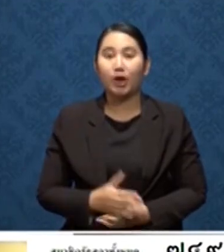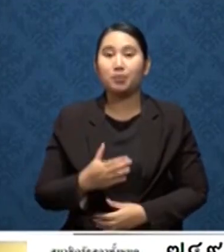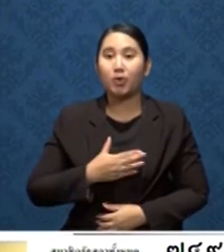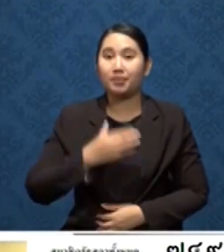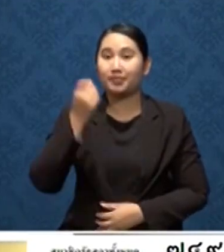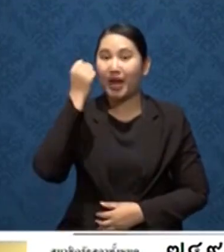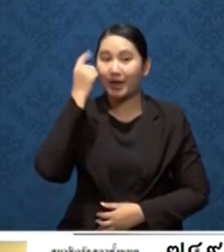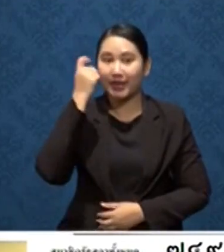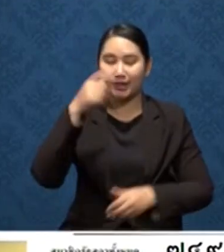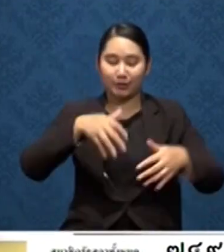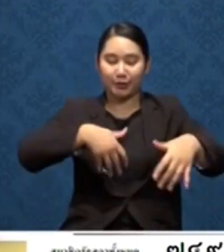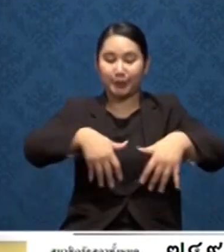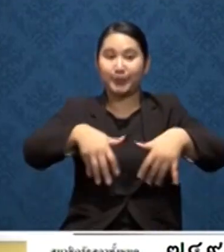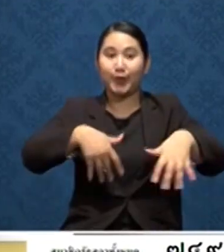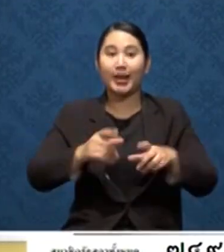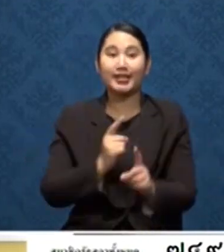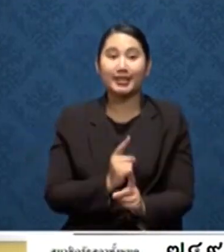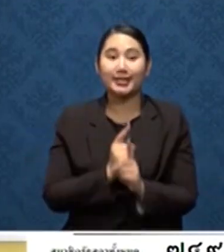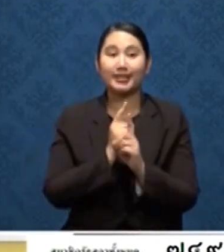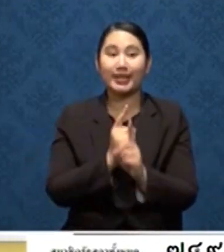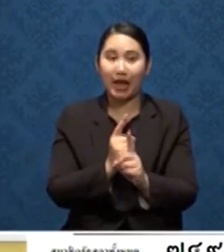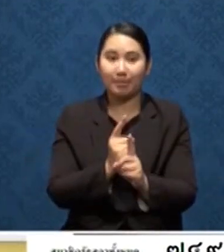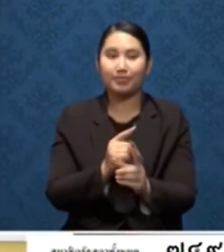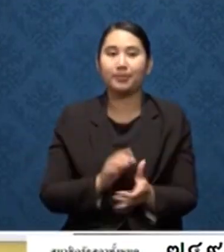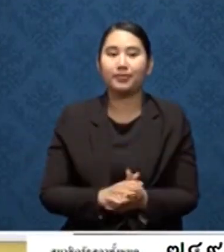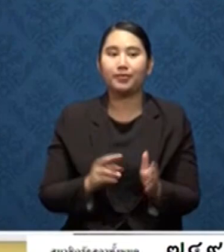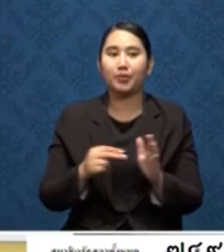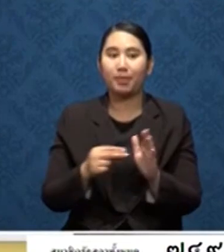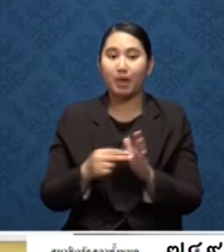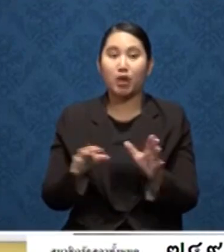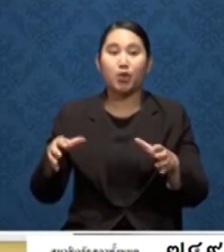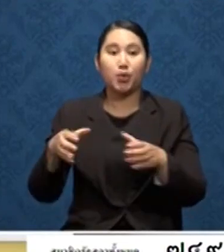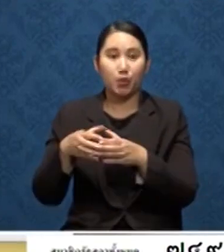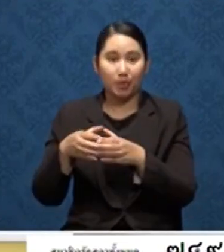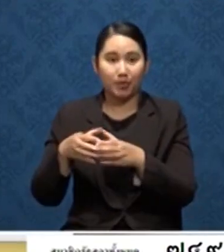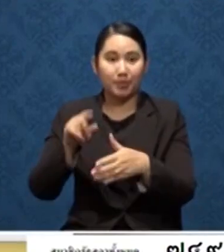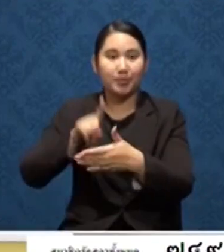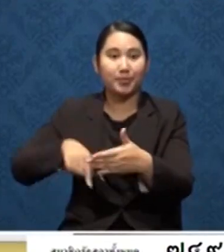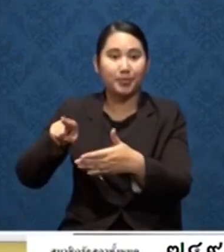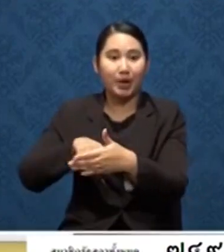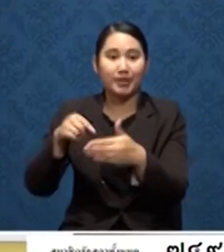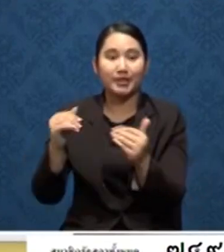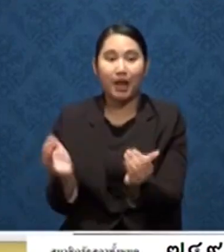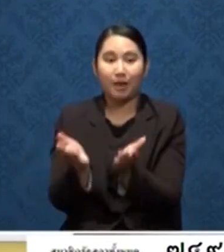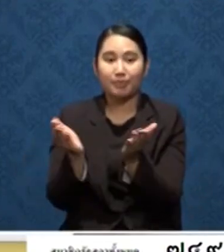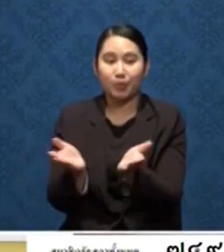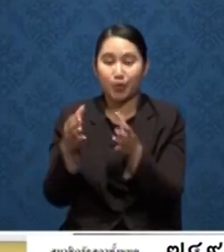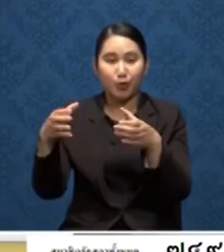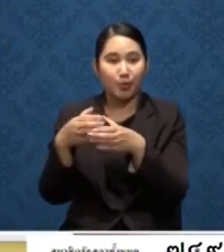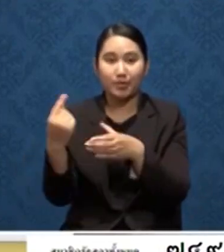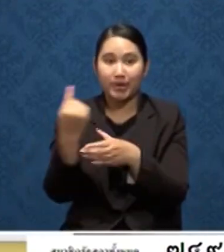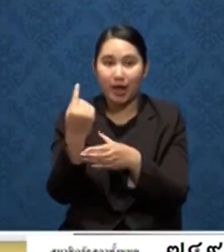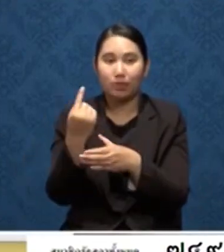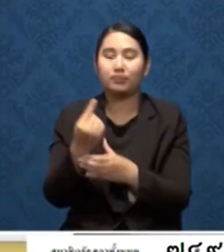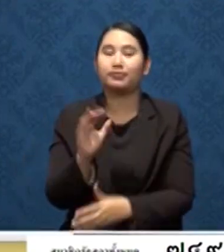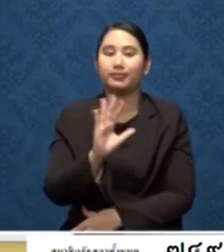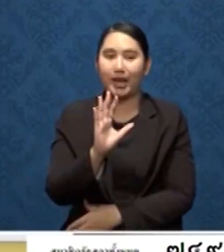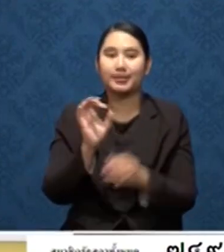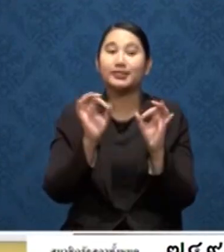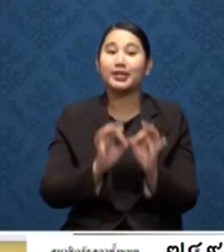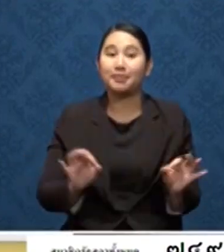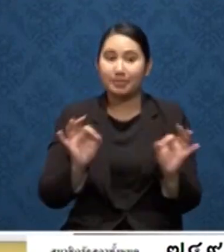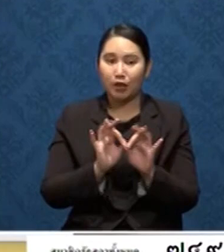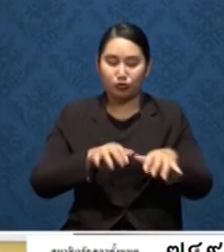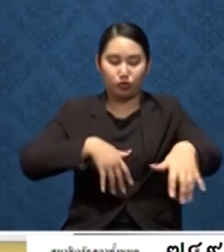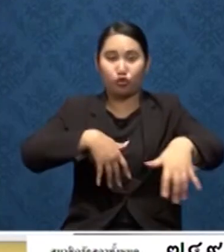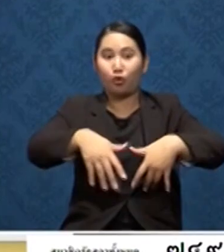การเคารพเสียงของประชาชนนั้นไม่ได้หมายความถึงการเคารพเสียงของแค่ประชาชนที่สนับสนุนพรรคการเมืองใดพรรคการเมืองหนึ่งแต่ต้องเป็นการเคารพ